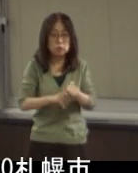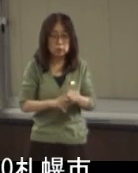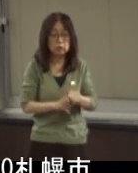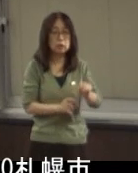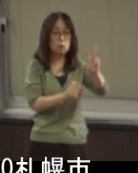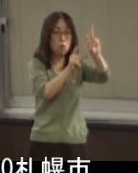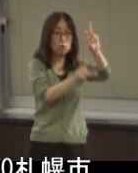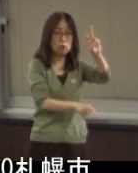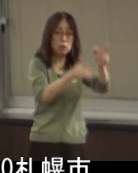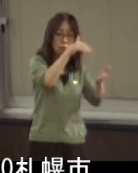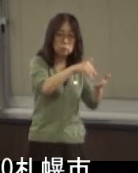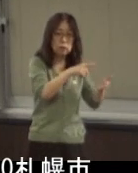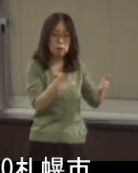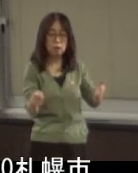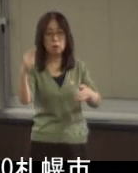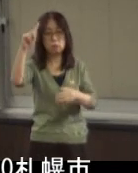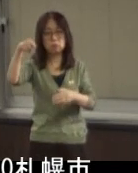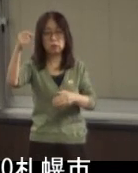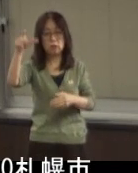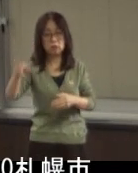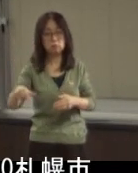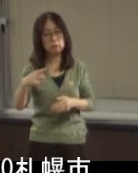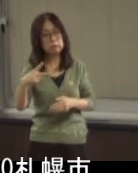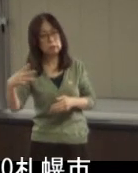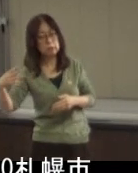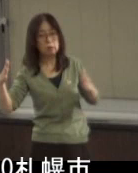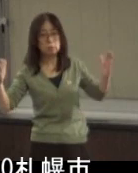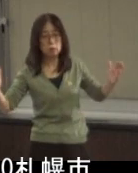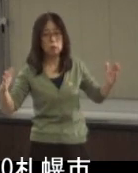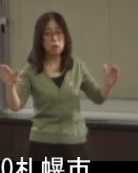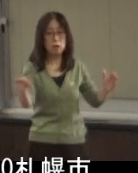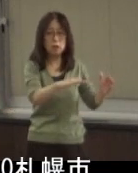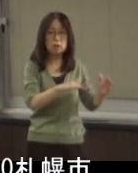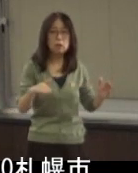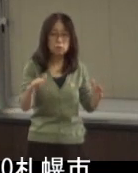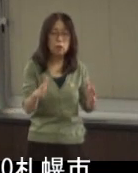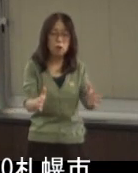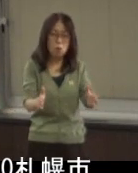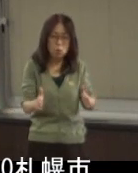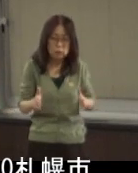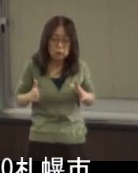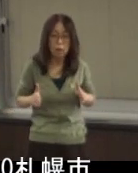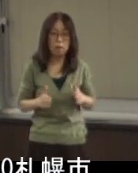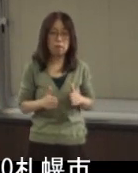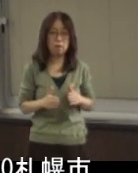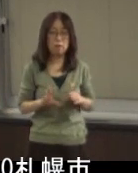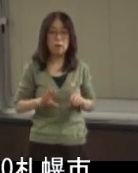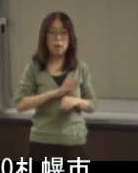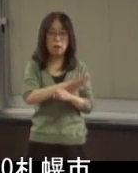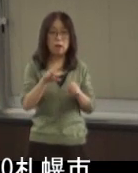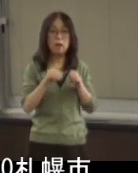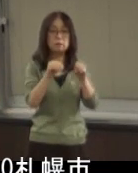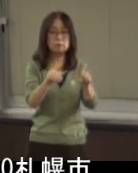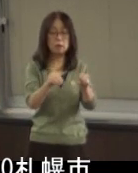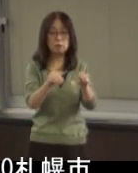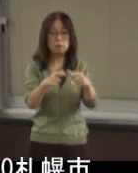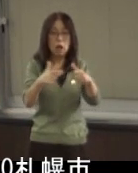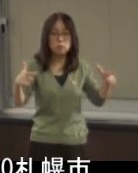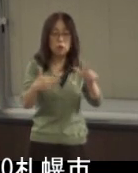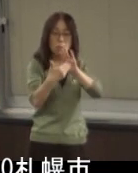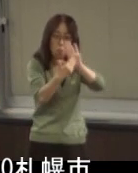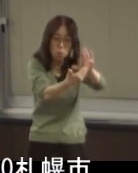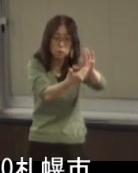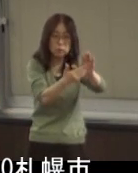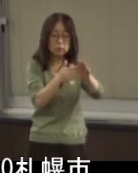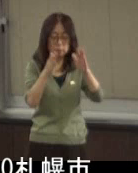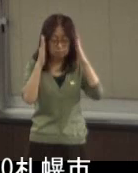始の挨拶につきましてはお控えをいただくなど、感染拡大防止の徹底にご協力をお願いを申し上げ